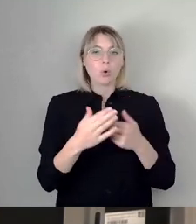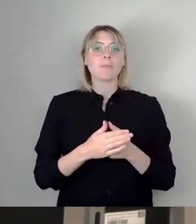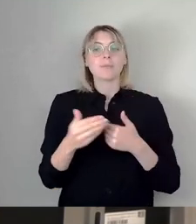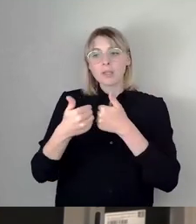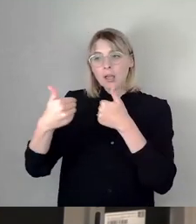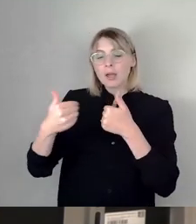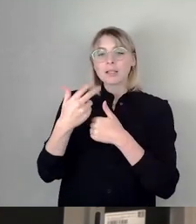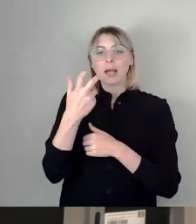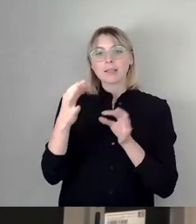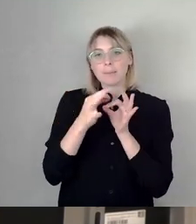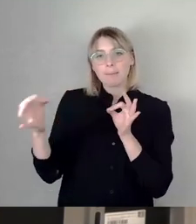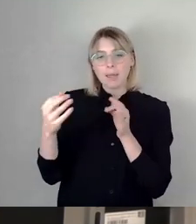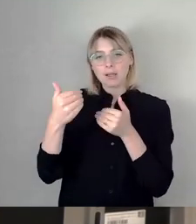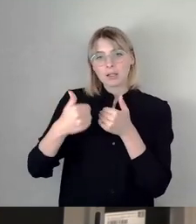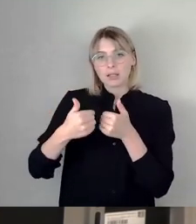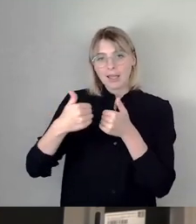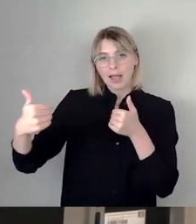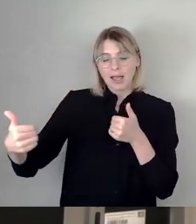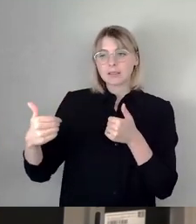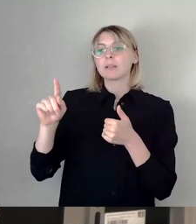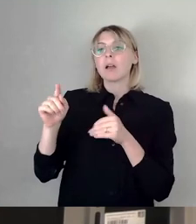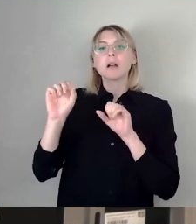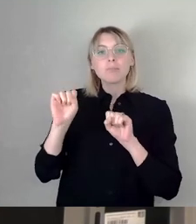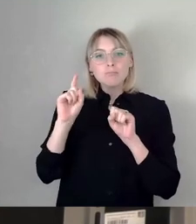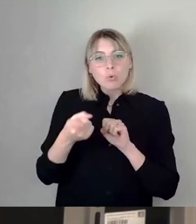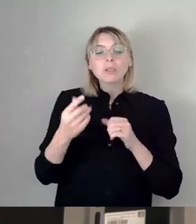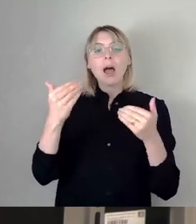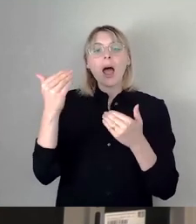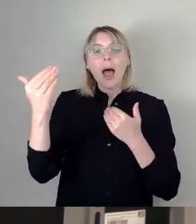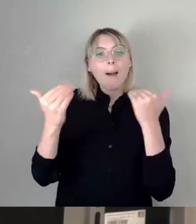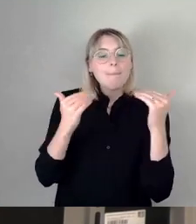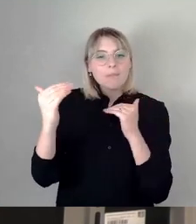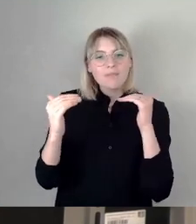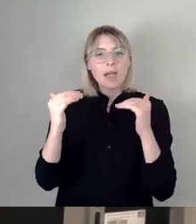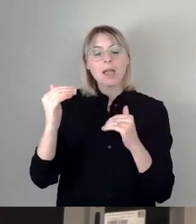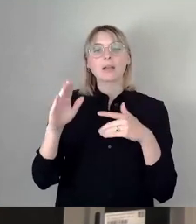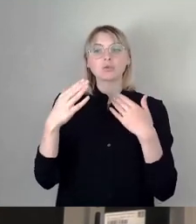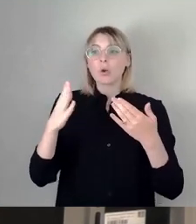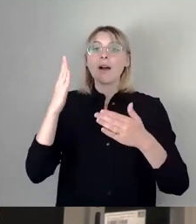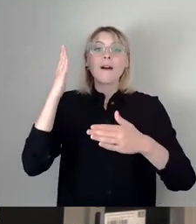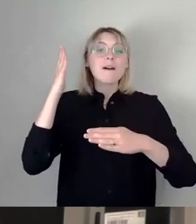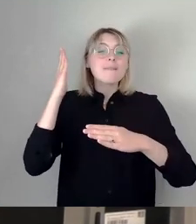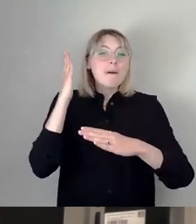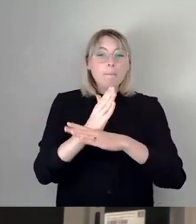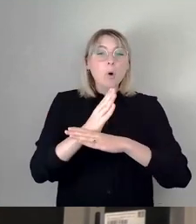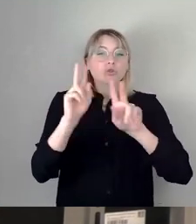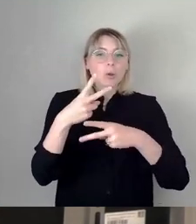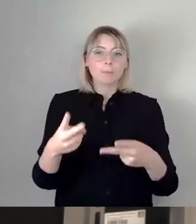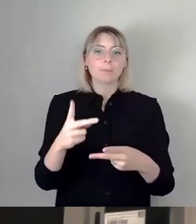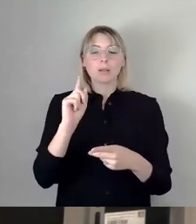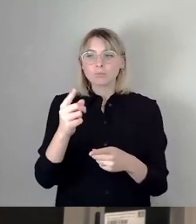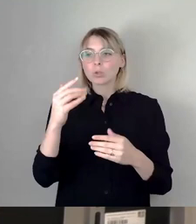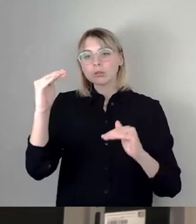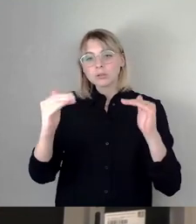Sächsischen Friedhofsgesetz. Es ist abzuwägen. Das heißt, es ist kein Verbot, sondern es ist abzuwägen zwischen dem Interesse der Totenruhe.